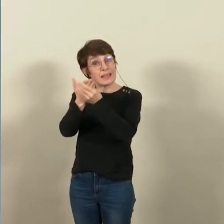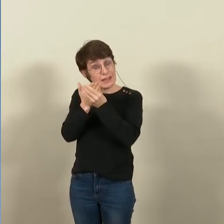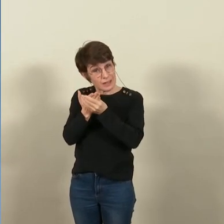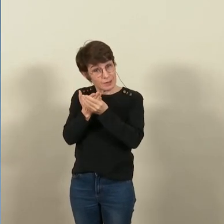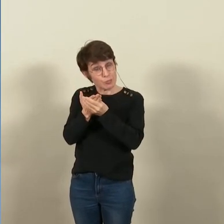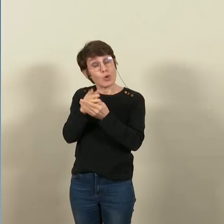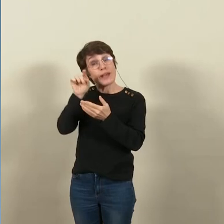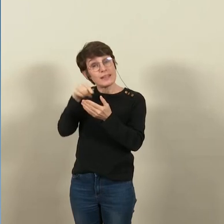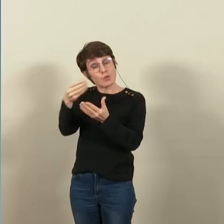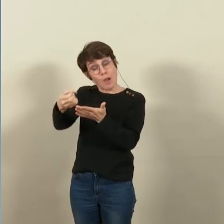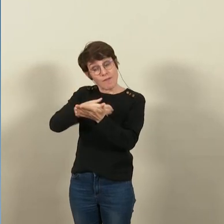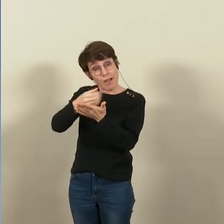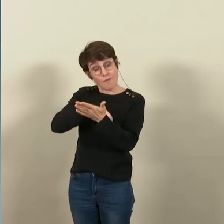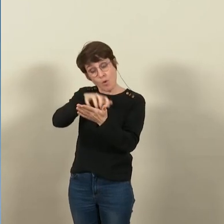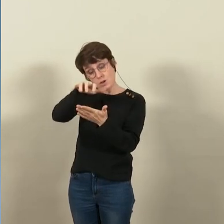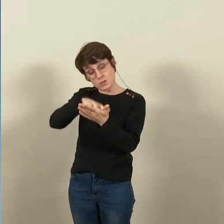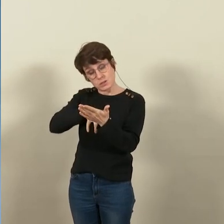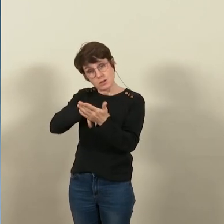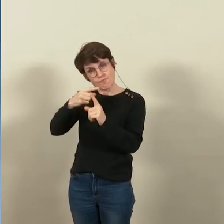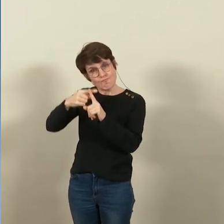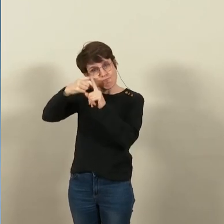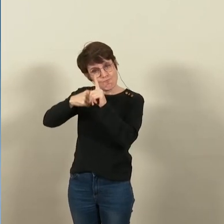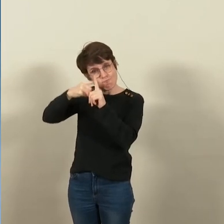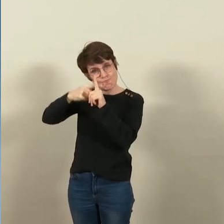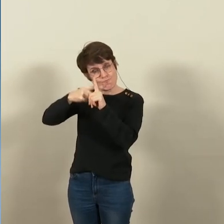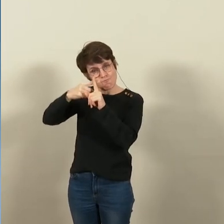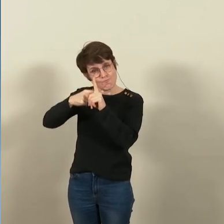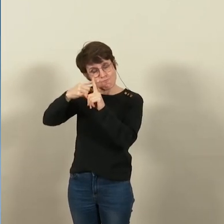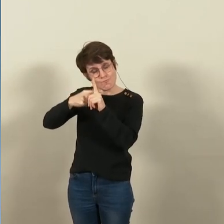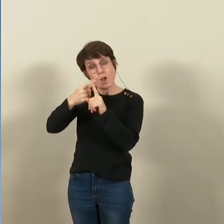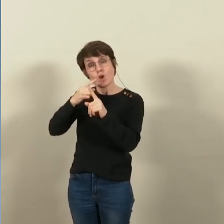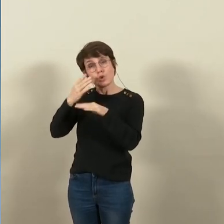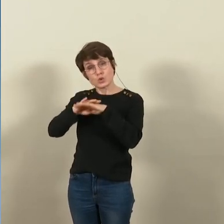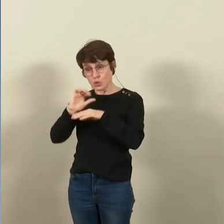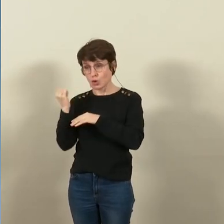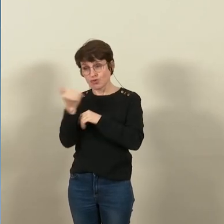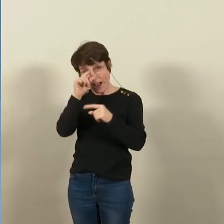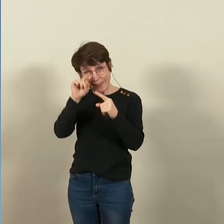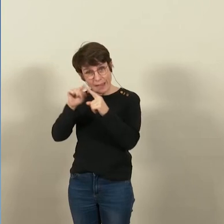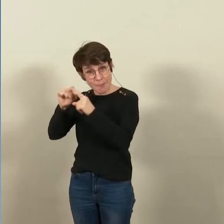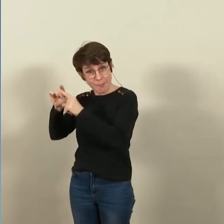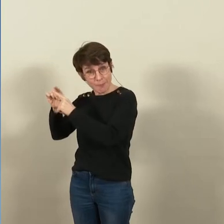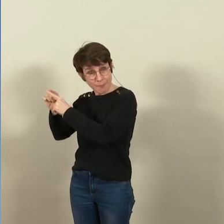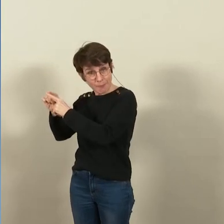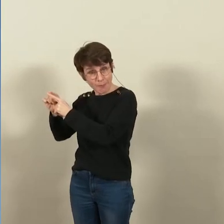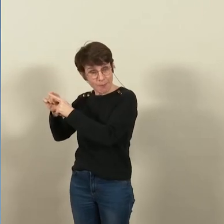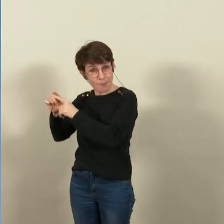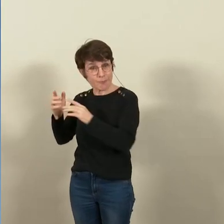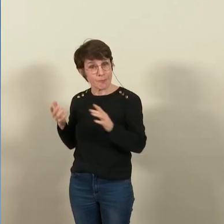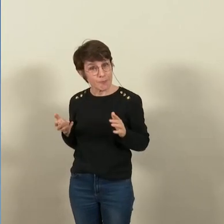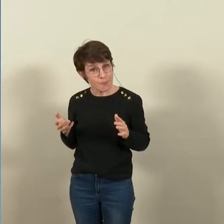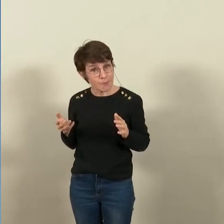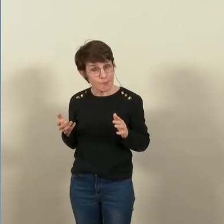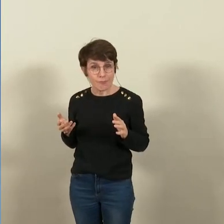un indicateur dans chacun des thématiques pour prétendre quand même